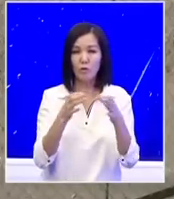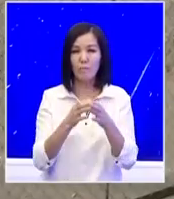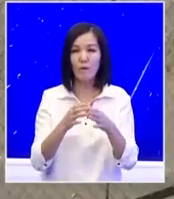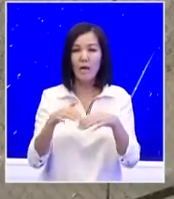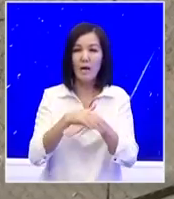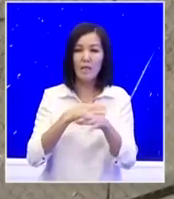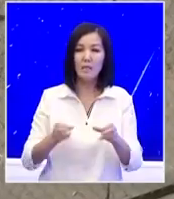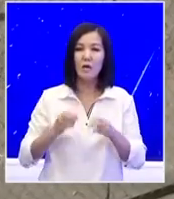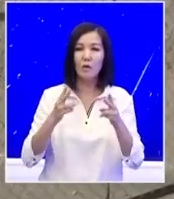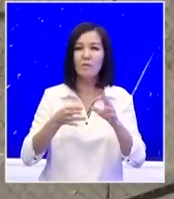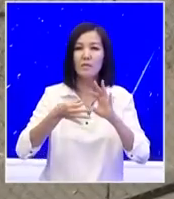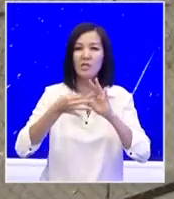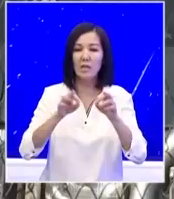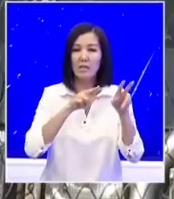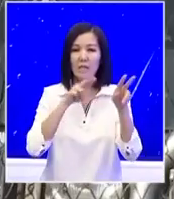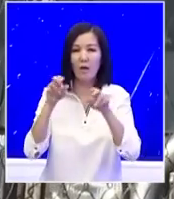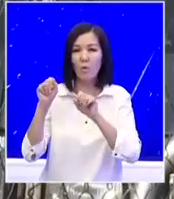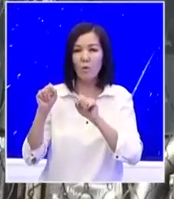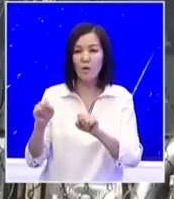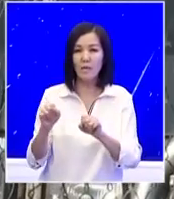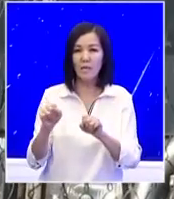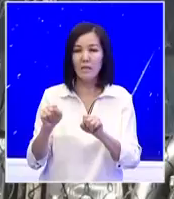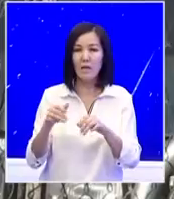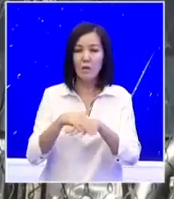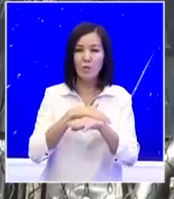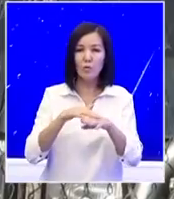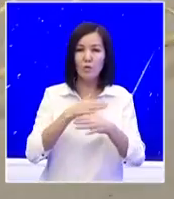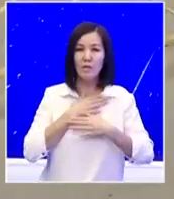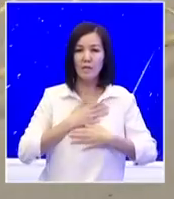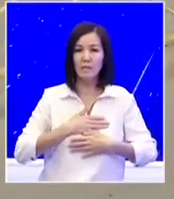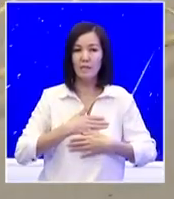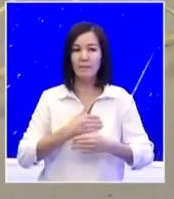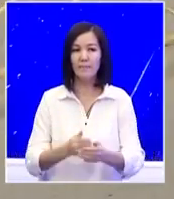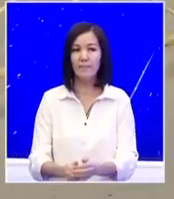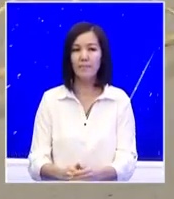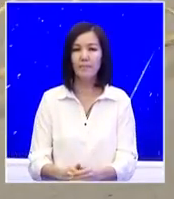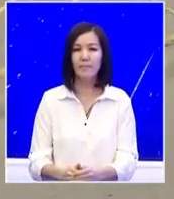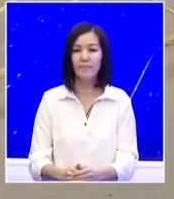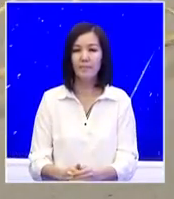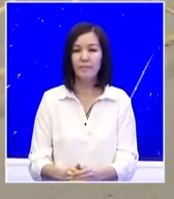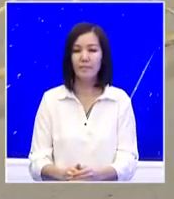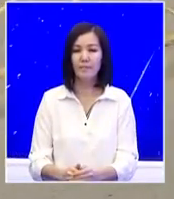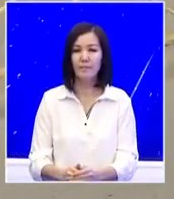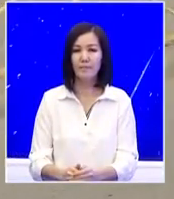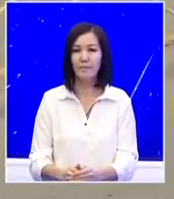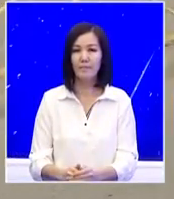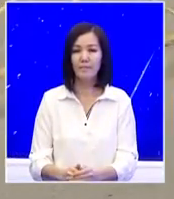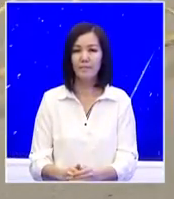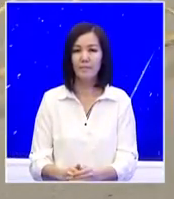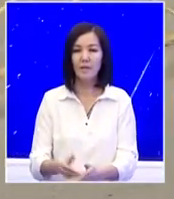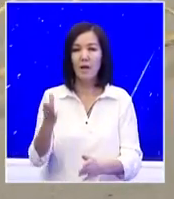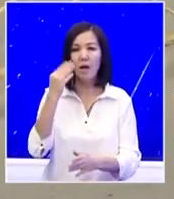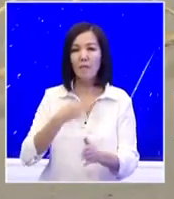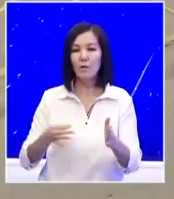қауіпсіздігін көздің қарашығындай қорғағанына тұрғындар дән риза. Большую благодарность аппарату Алматинской области.